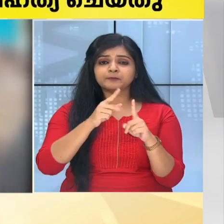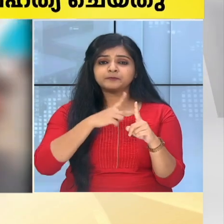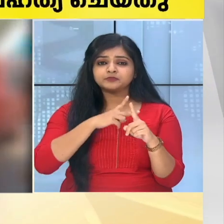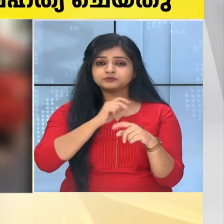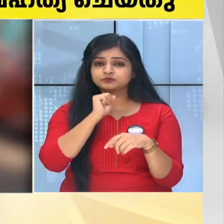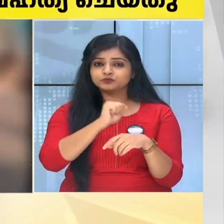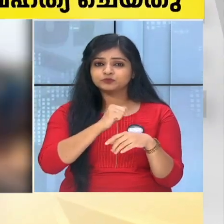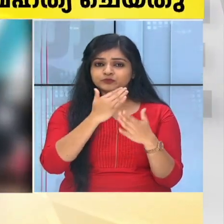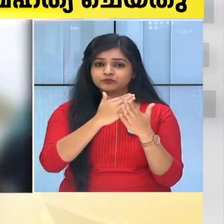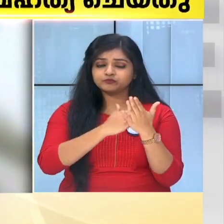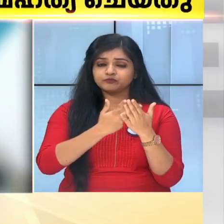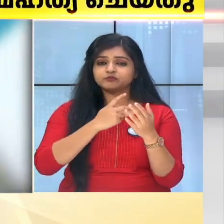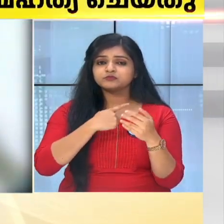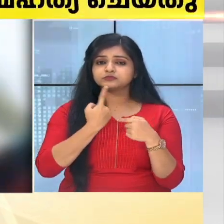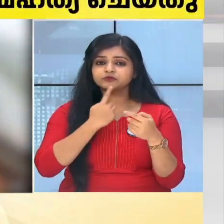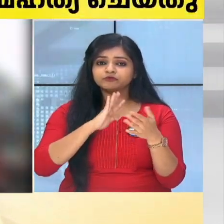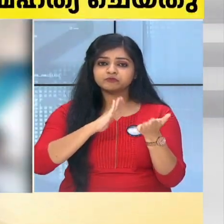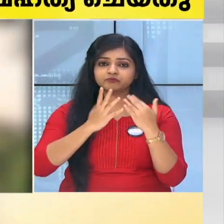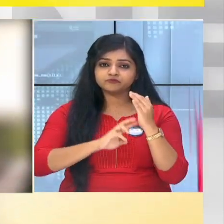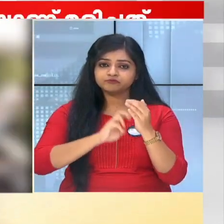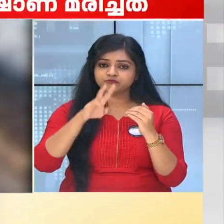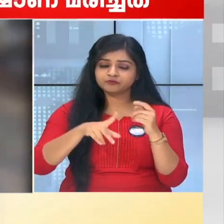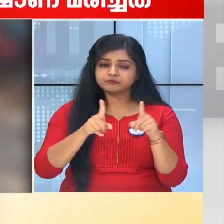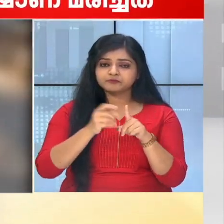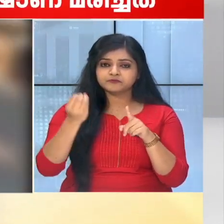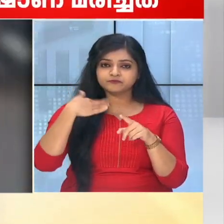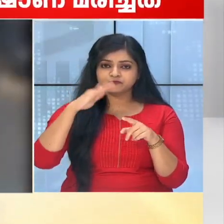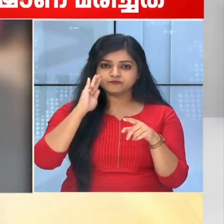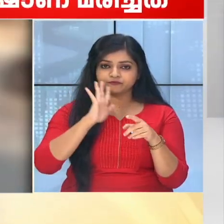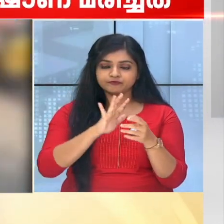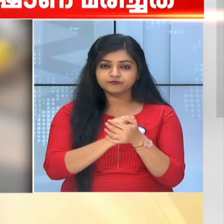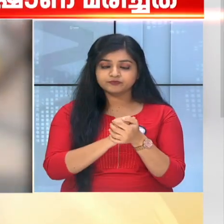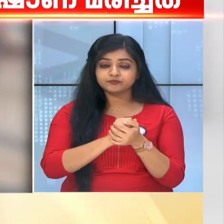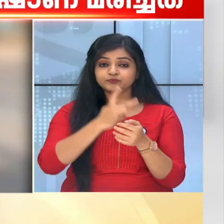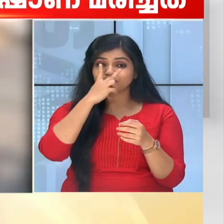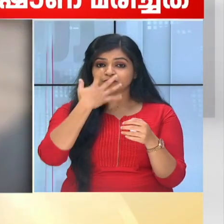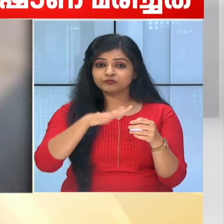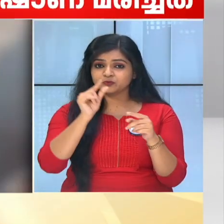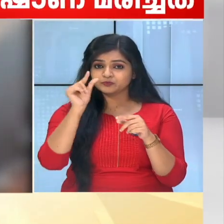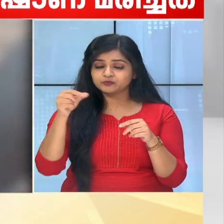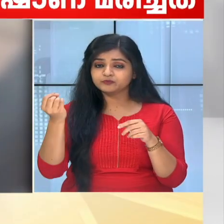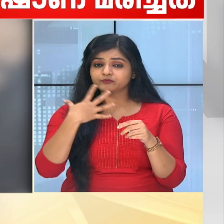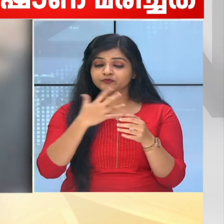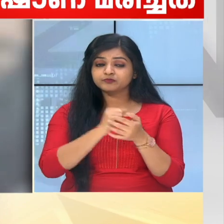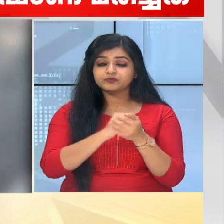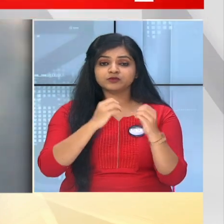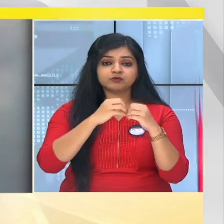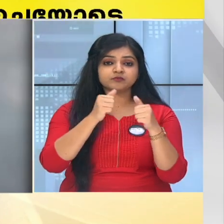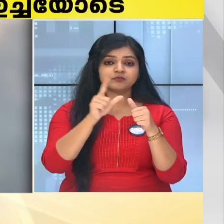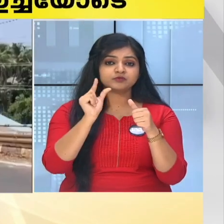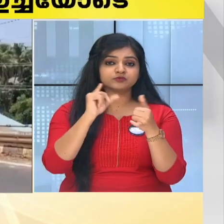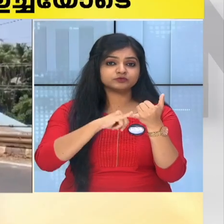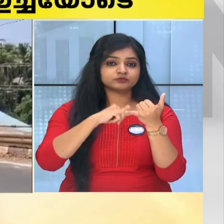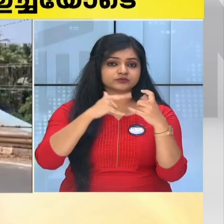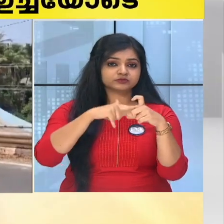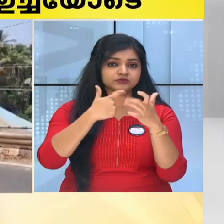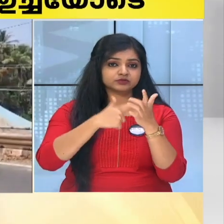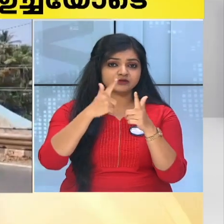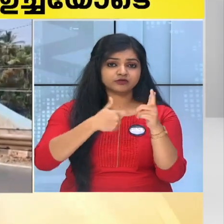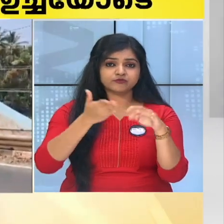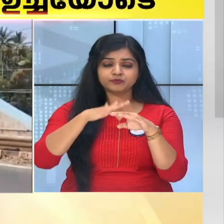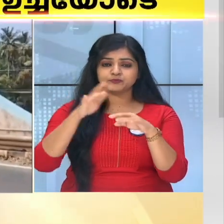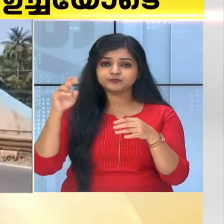ആത്മഹത്യക്ക് പിന്നിലെന്നാണ് നിലവിൽ നമുക്ക് ലഭിക്കുന്ന സൂചന. ഈ ദൃക്സാക്ഷി പറയുന്നതനുസരിച്ച് ബാലുശ്ശേരി ഭാഗത്തു നിന്നും ഇയാൾ നടന്നു വന്ന ശേഷം കയ്യിലുണ്ടായിരുന്ന